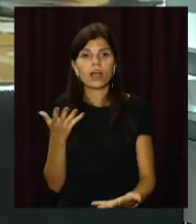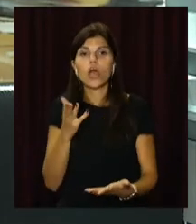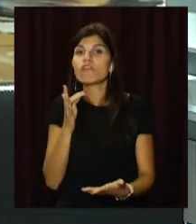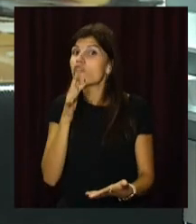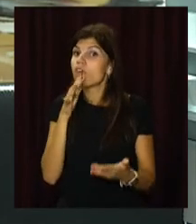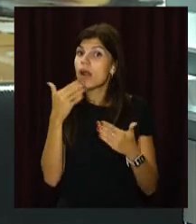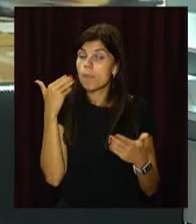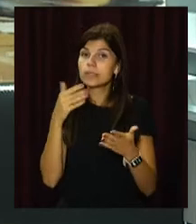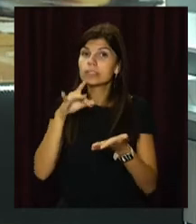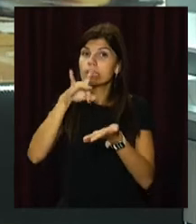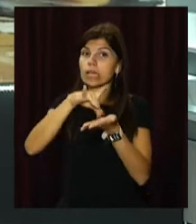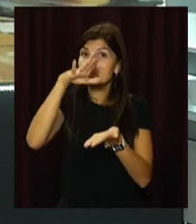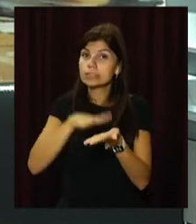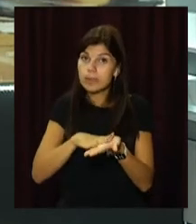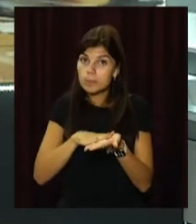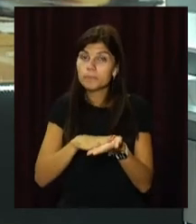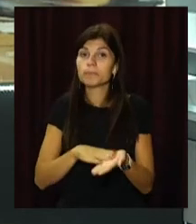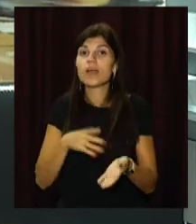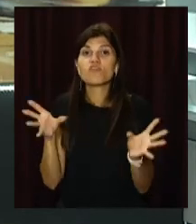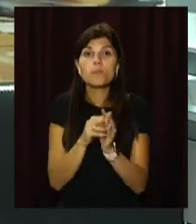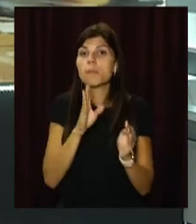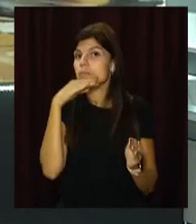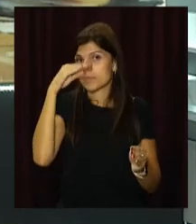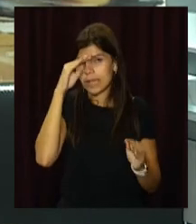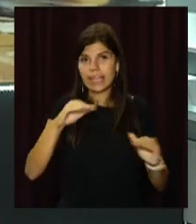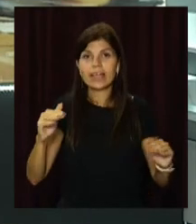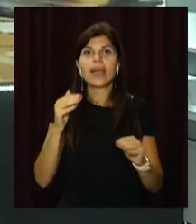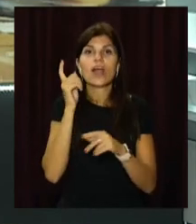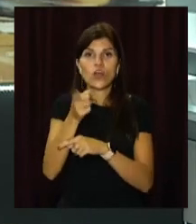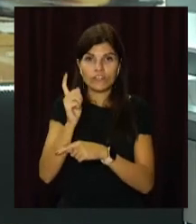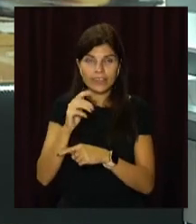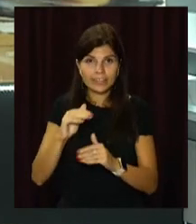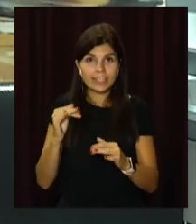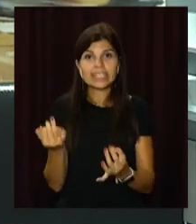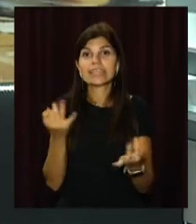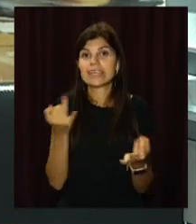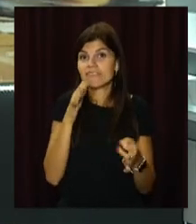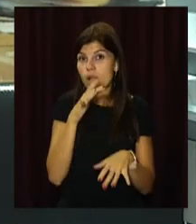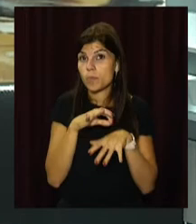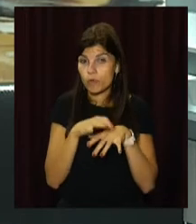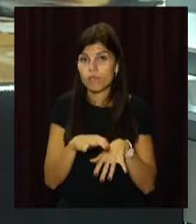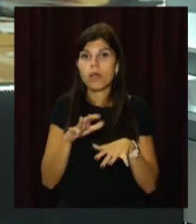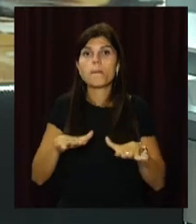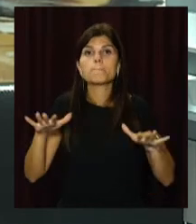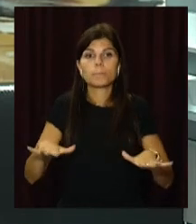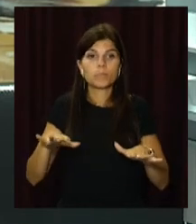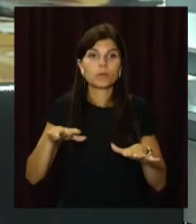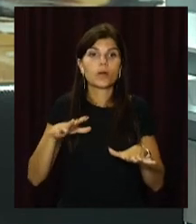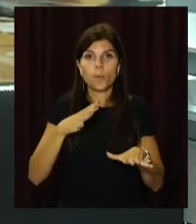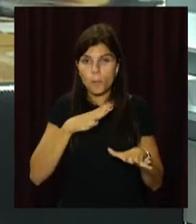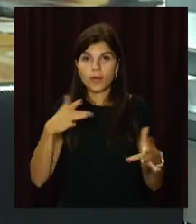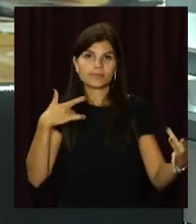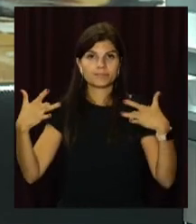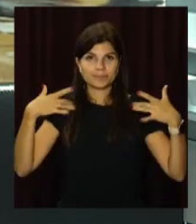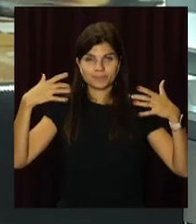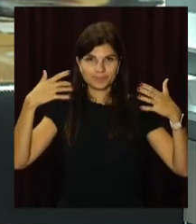завчасно зареєструвалися. Разом з батьками діти ловили рибу та цікаво проводили час. На локаціях працювали аніматори,